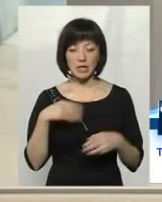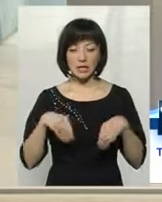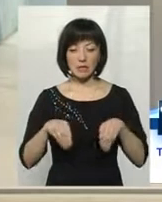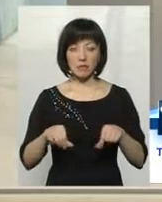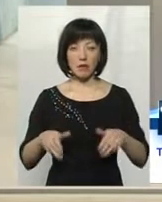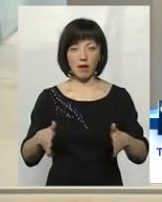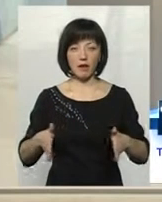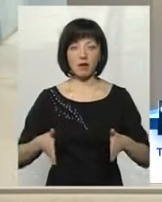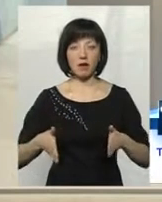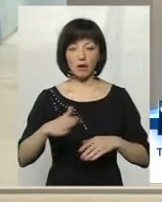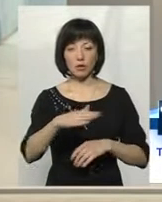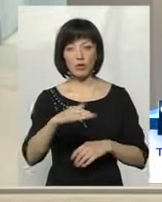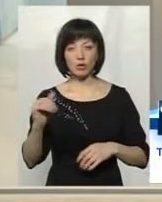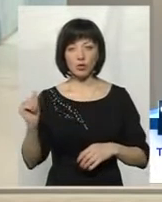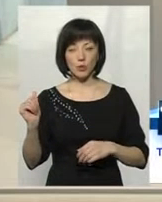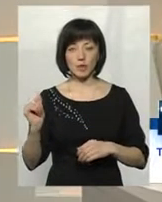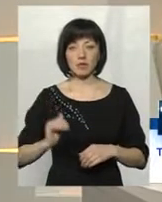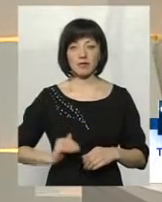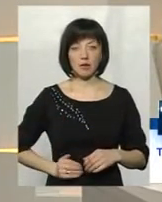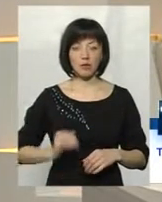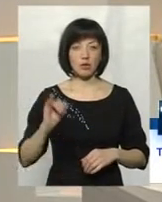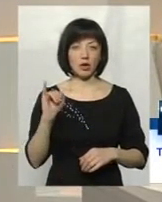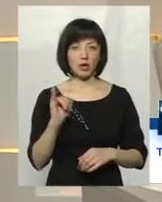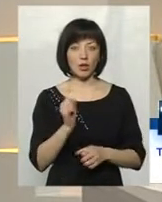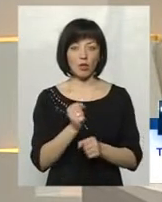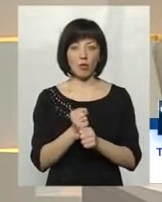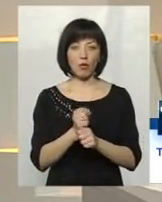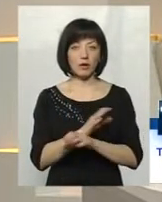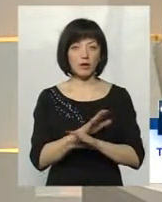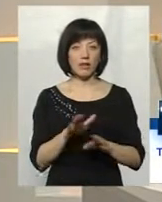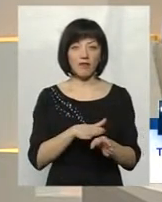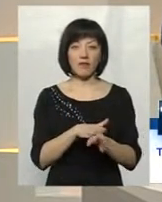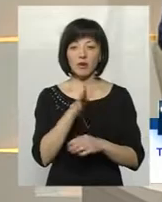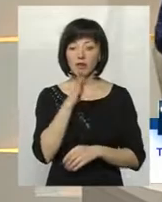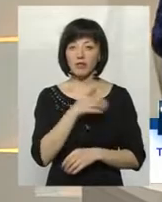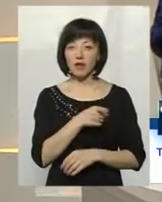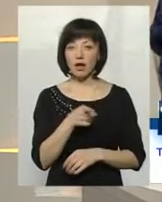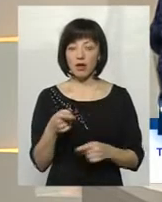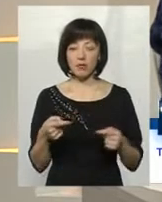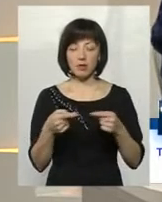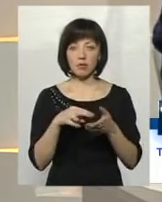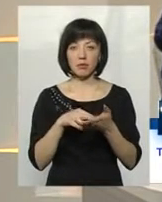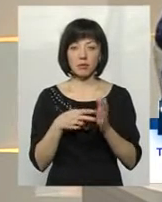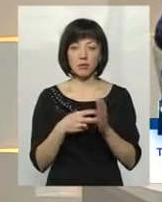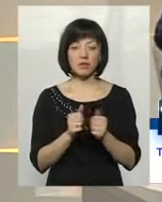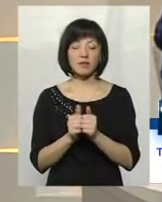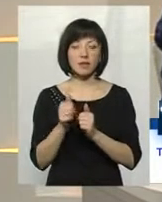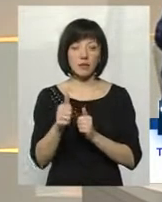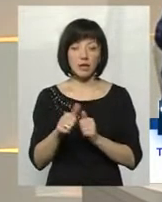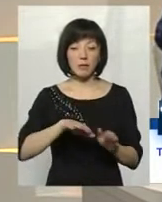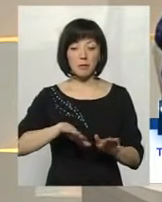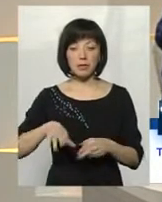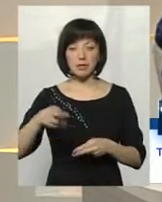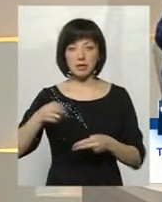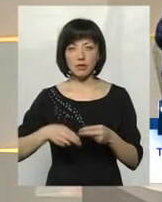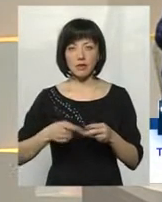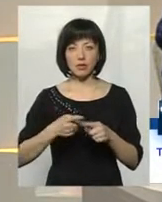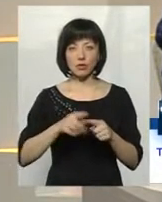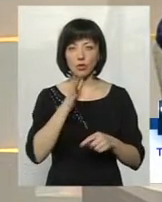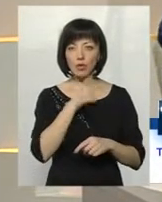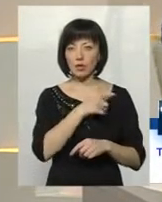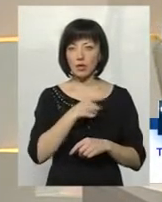ділянка орендується забудовником і роботи не виконані в термін, який передбачався наперед, то після завершення цього